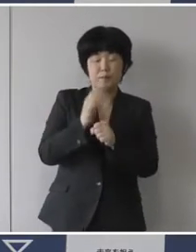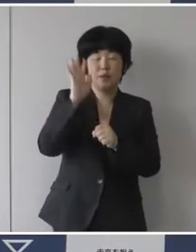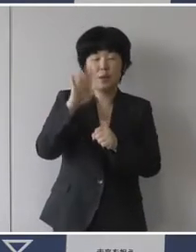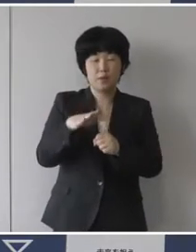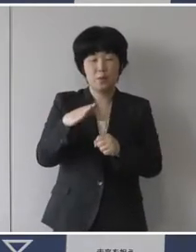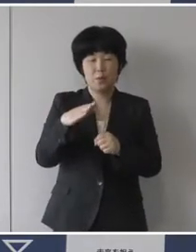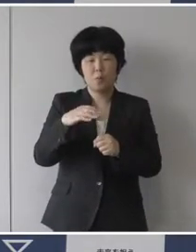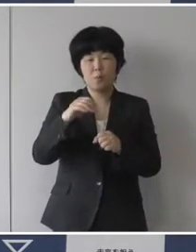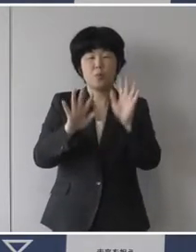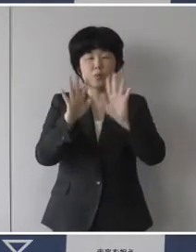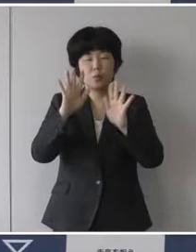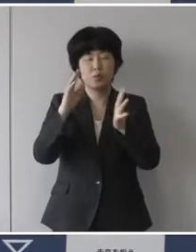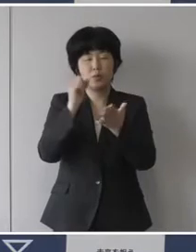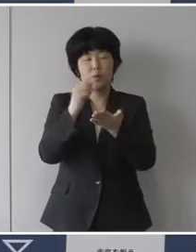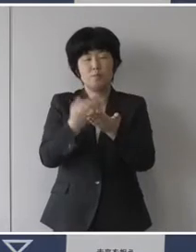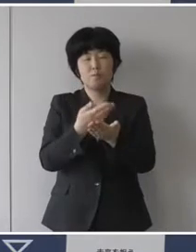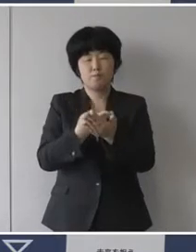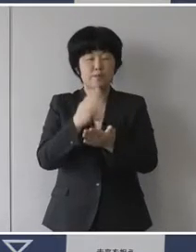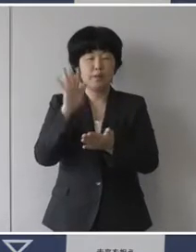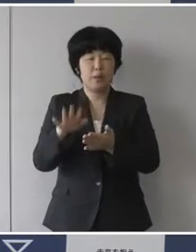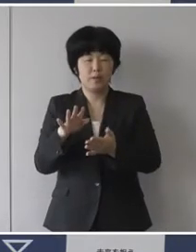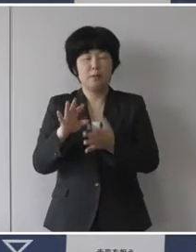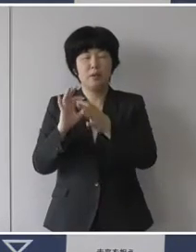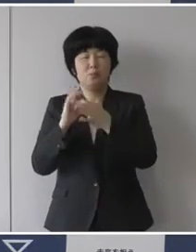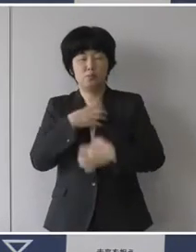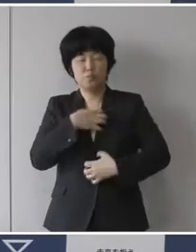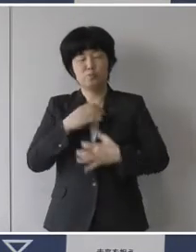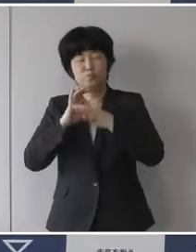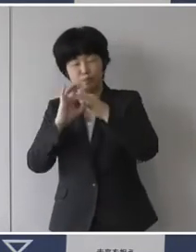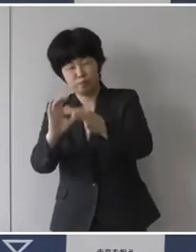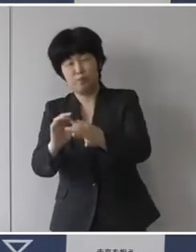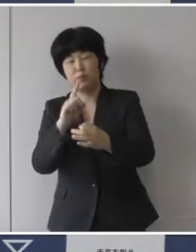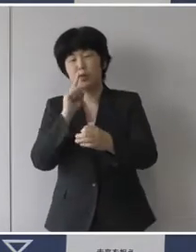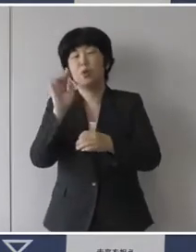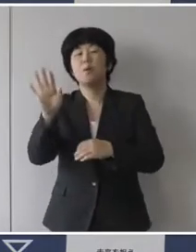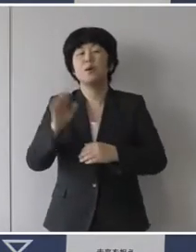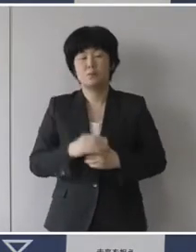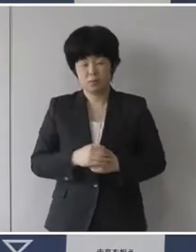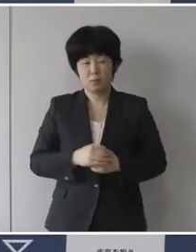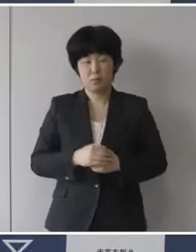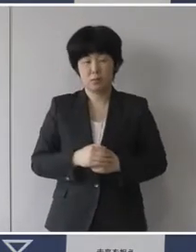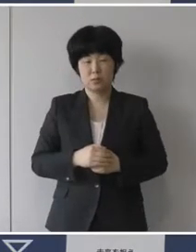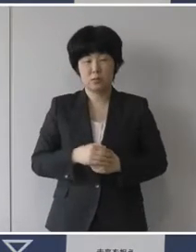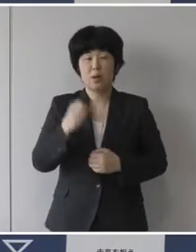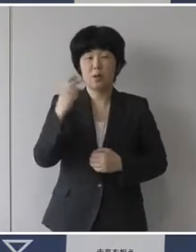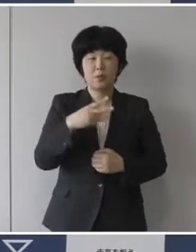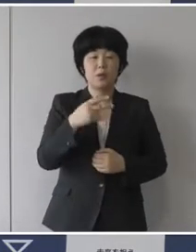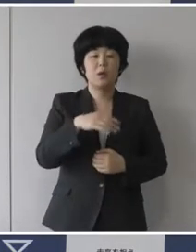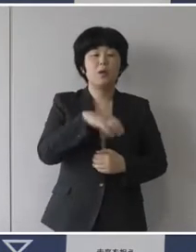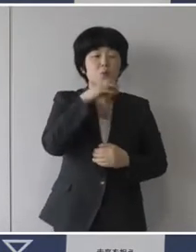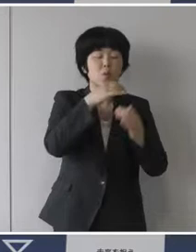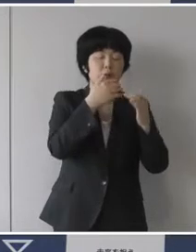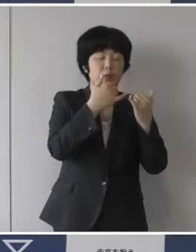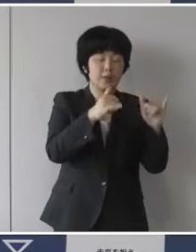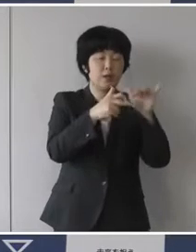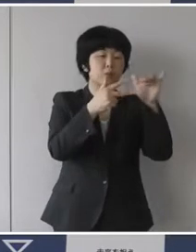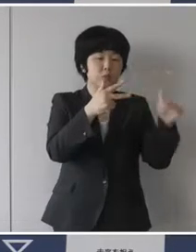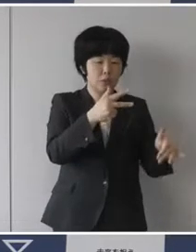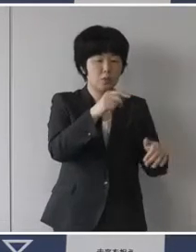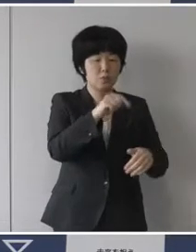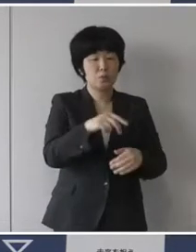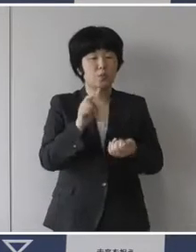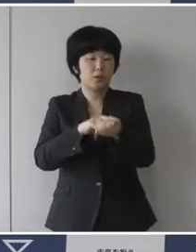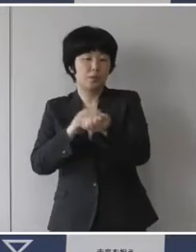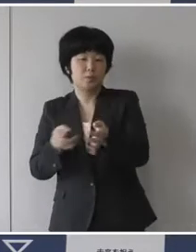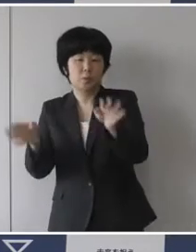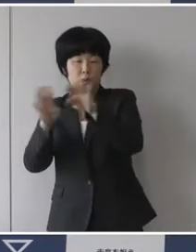ひ、基本的な対策を徹底していただきたいなと思います。高齢者施設とか医療機関など、感染リス